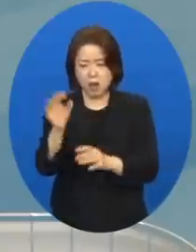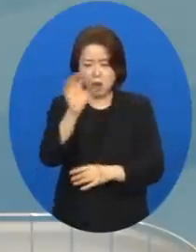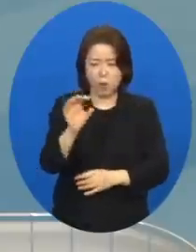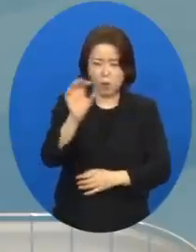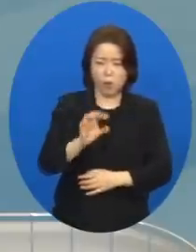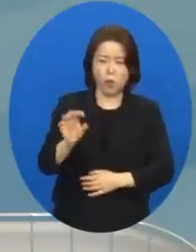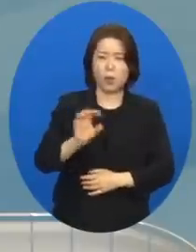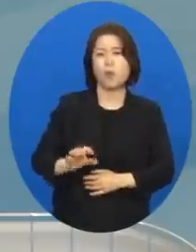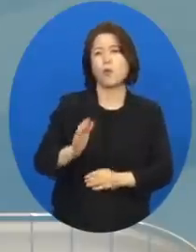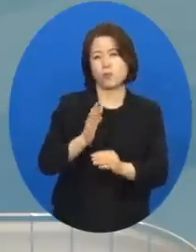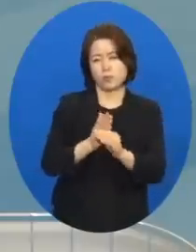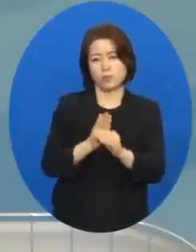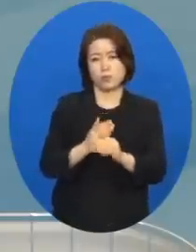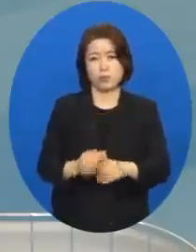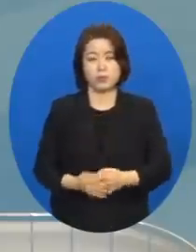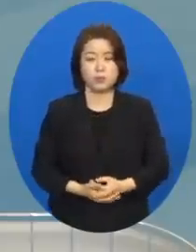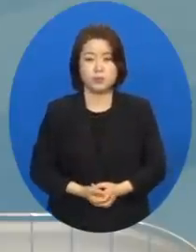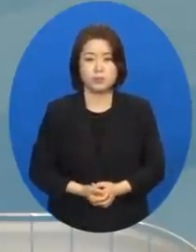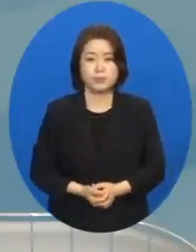이어지고 있는 겁니다.